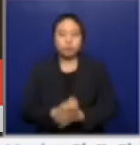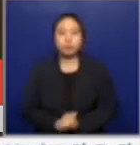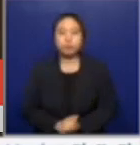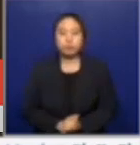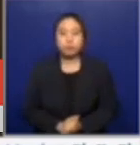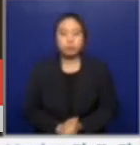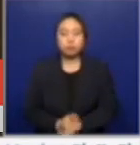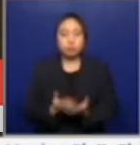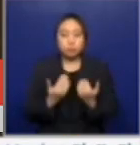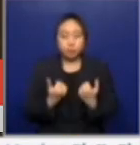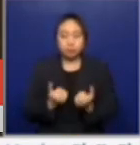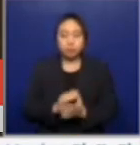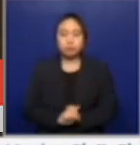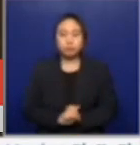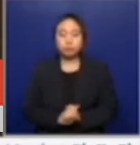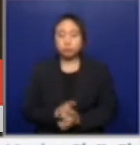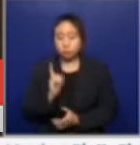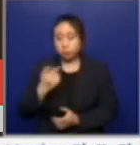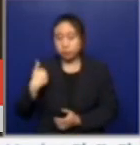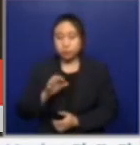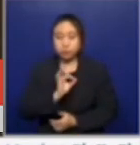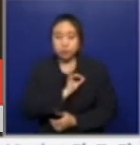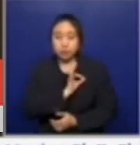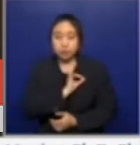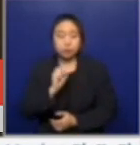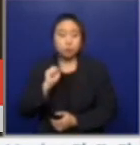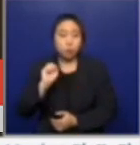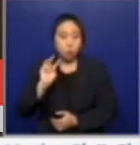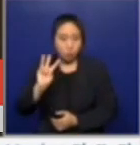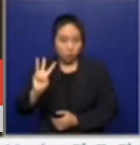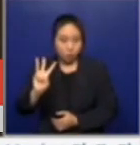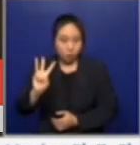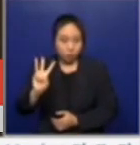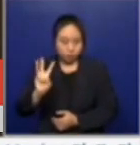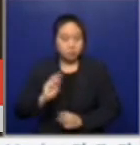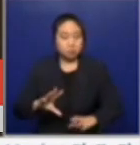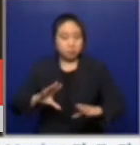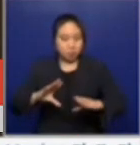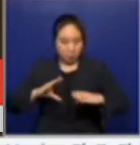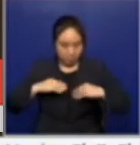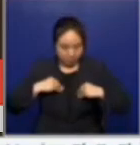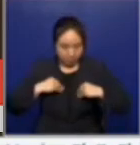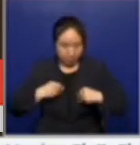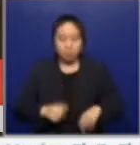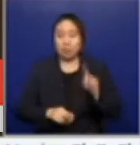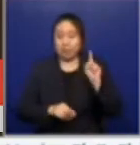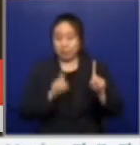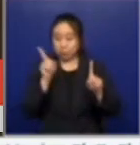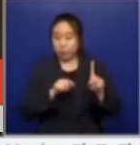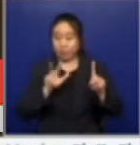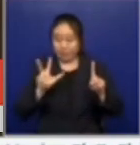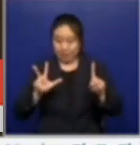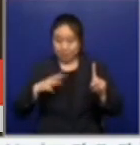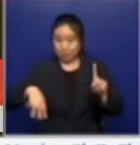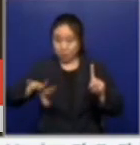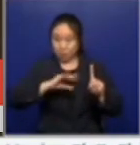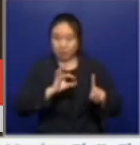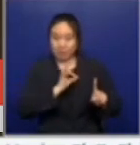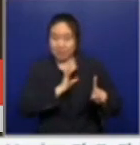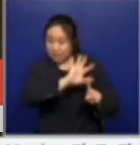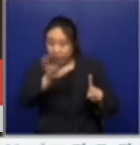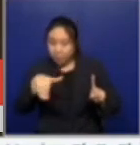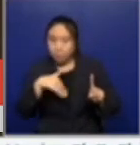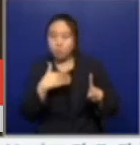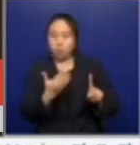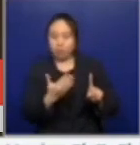จำนวนนี้ยังต้องมีสมาชิกวุฒิสภาเห็นชอบด้วยไม่น้อยกว่า1ใน3ของสมาชิกทั้งหมดเท่